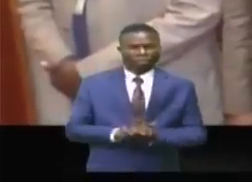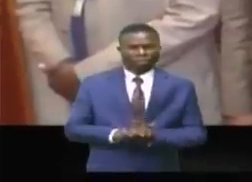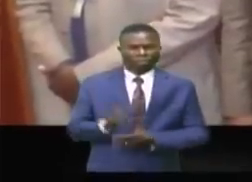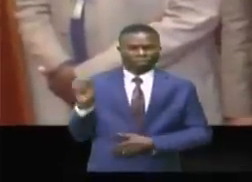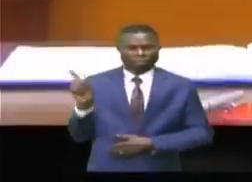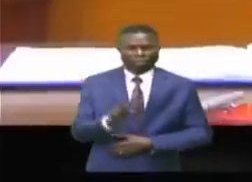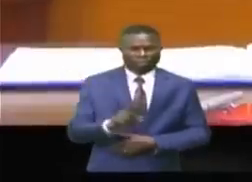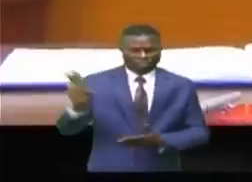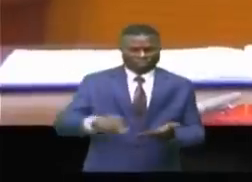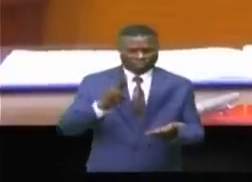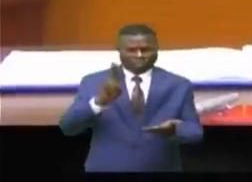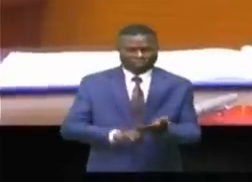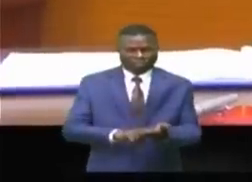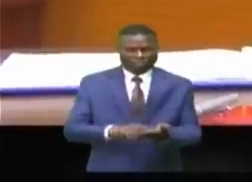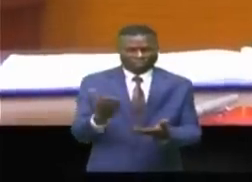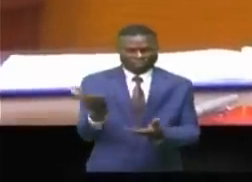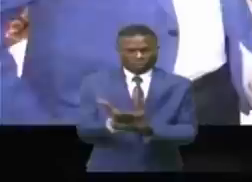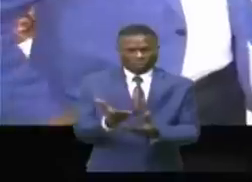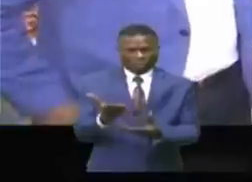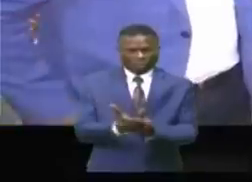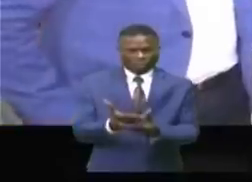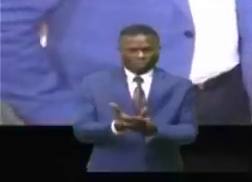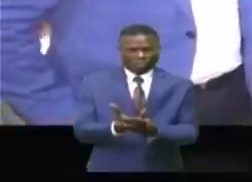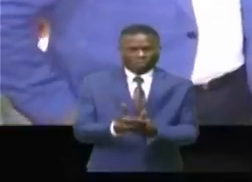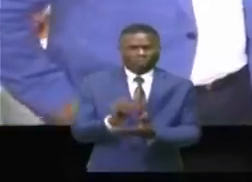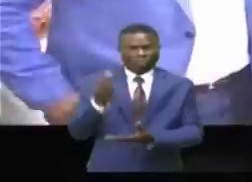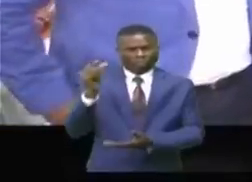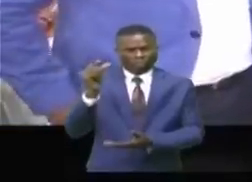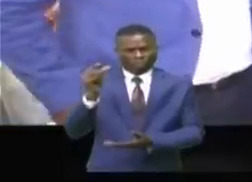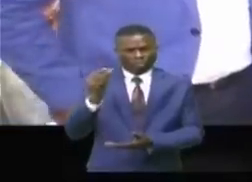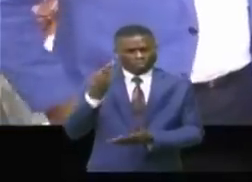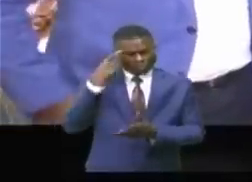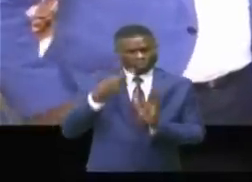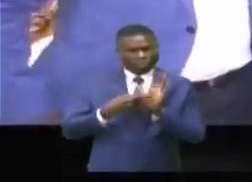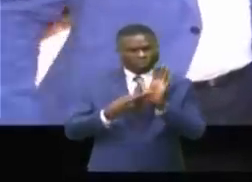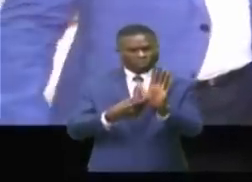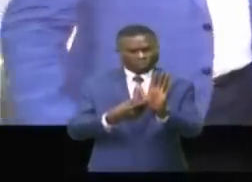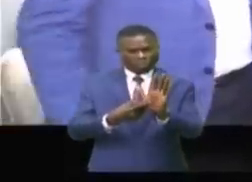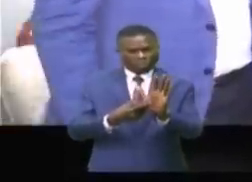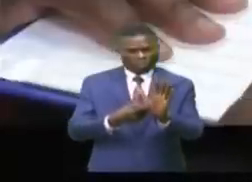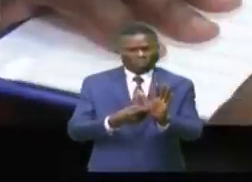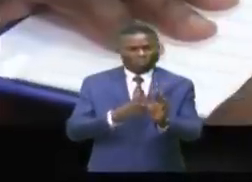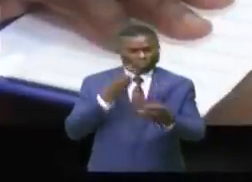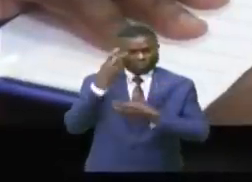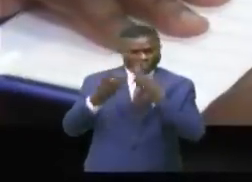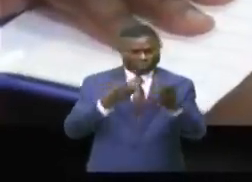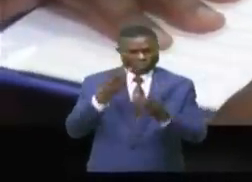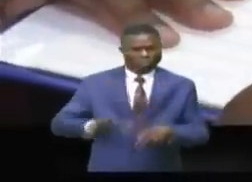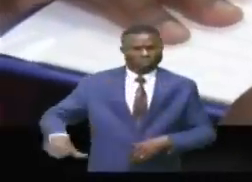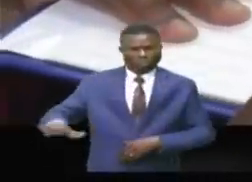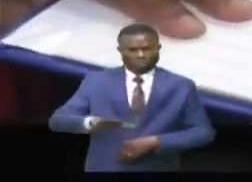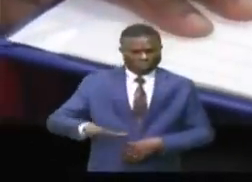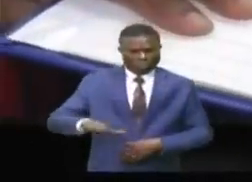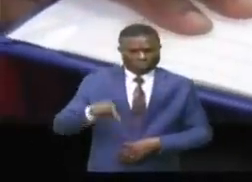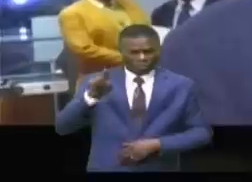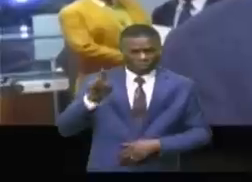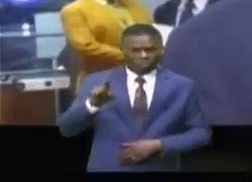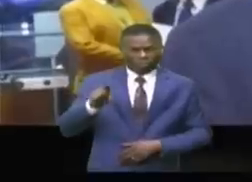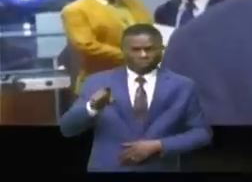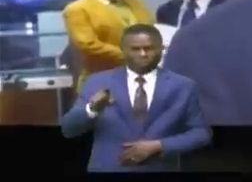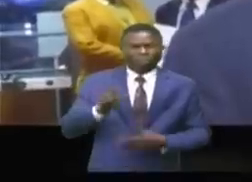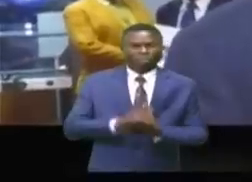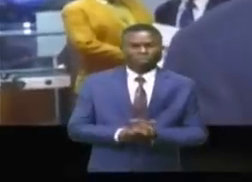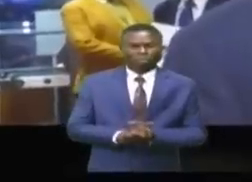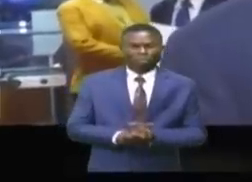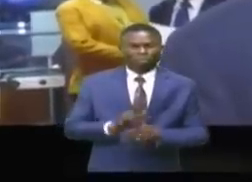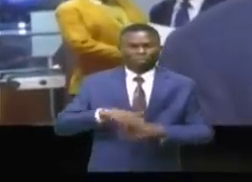apposé sa signature sur les livres d'or, une façon de marquer son passage au pays de William Ruto, instant